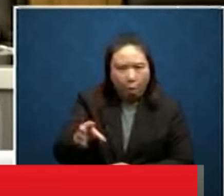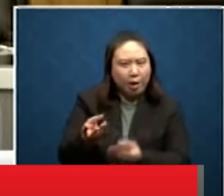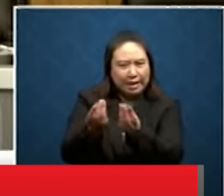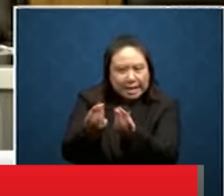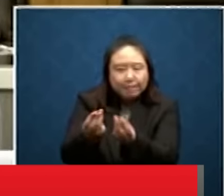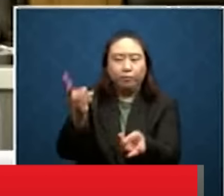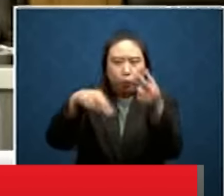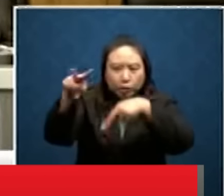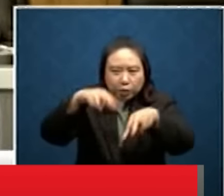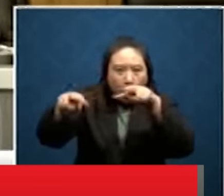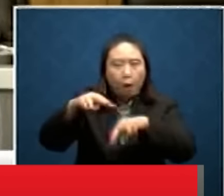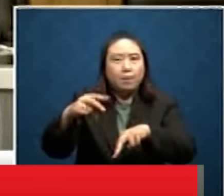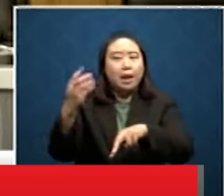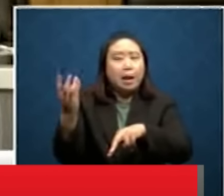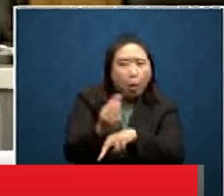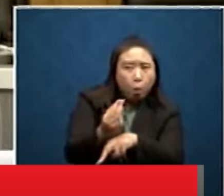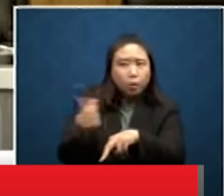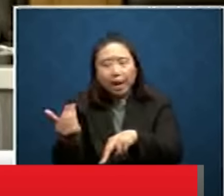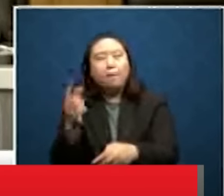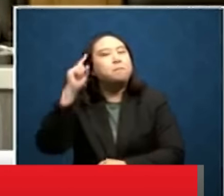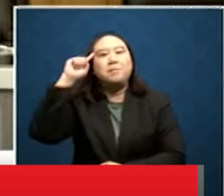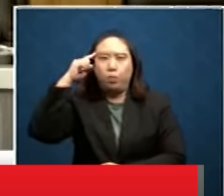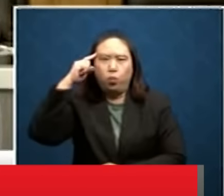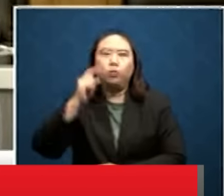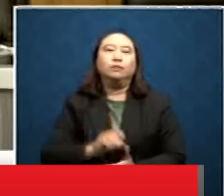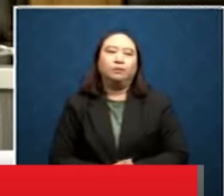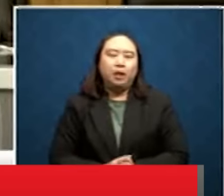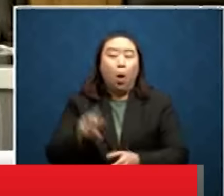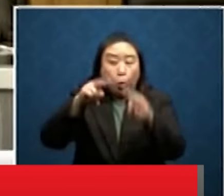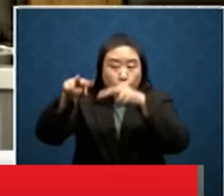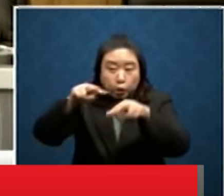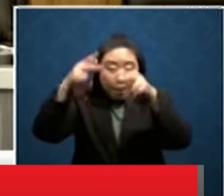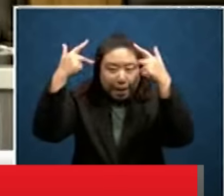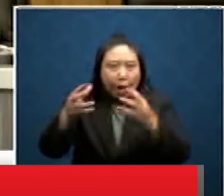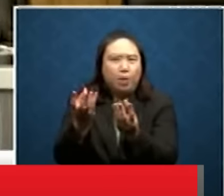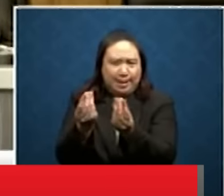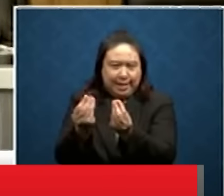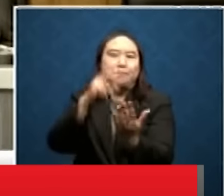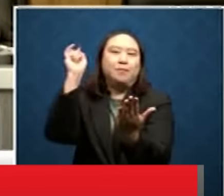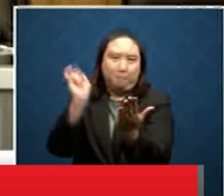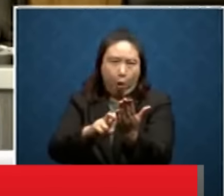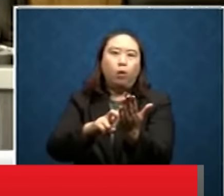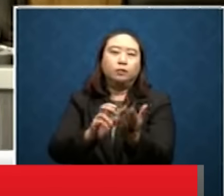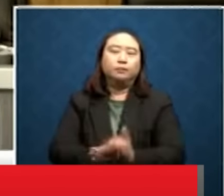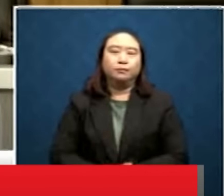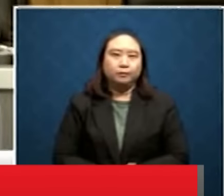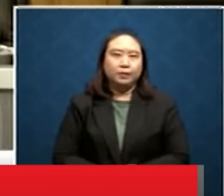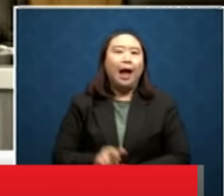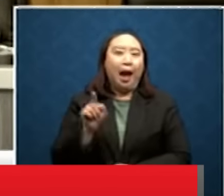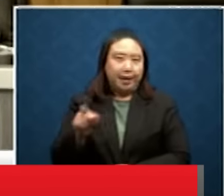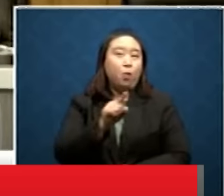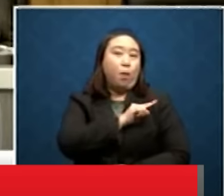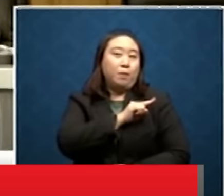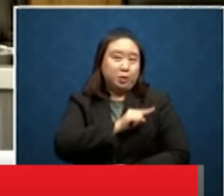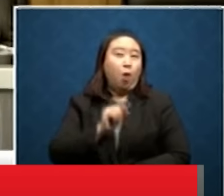จะเร็วแค่ไหนผมไม่รู้นะครับตรวจสอบแล้วให้เร่งรับรองนี่คือความรับผิดชอบ